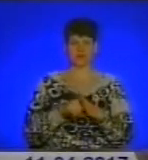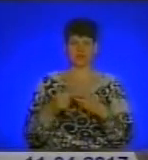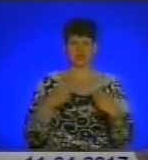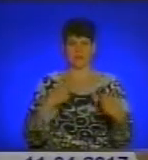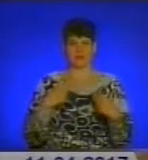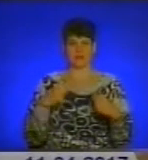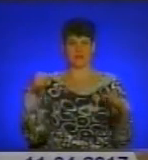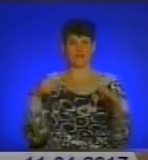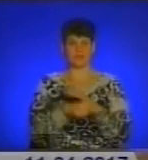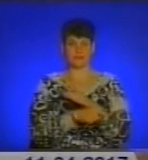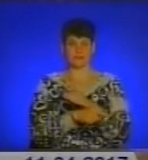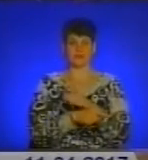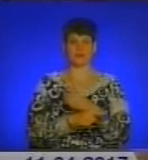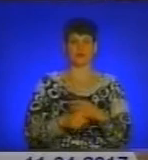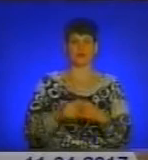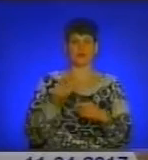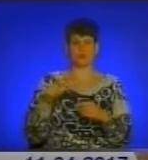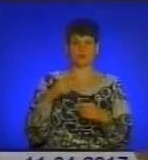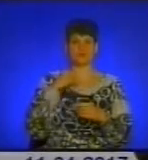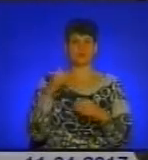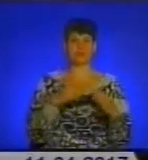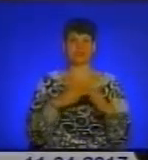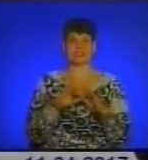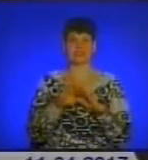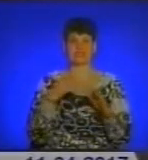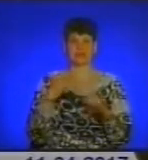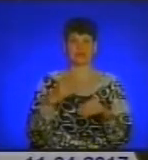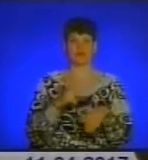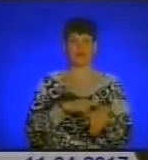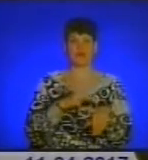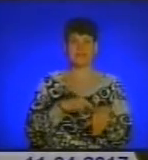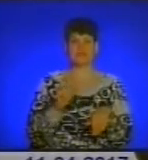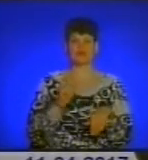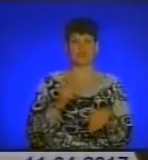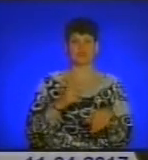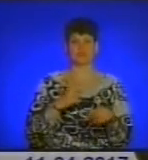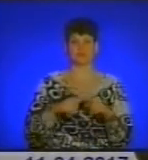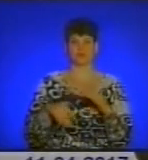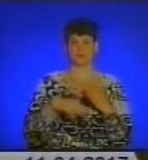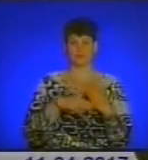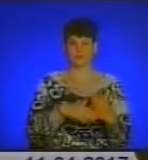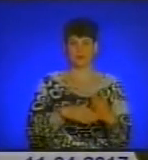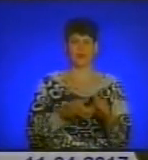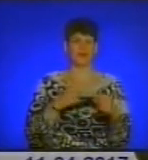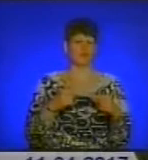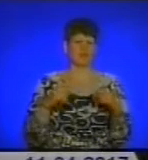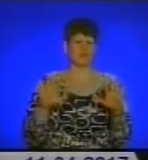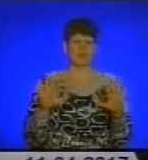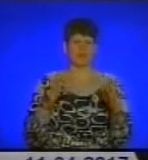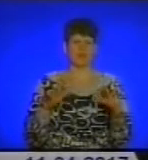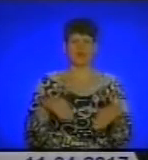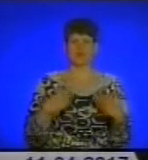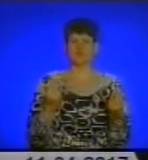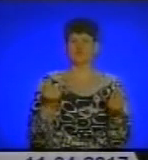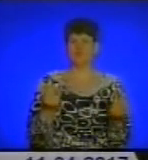втекли. Потерпілі зателефонували сусідові, який викликав поліцію та швидку. Будь-яких вимог про видачу якихось коштів,